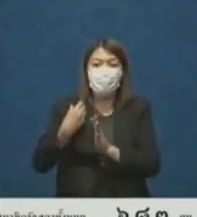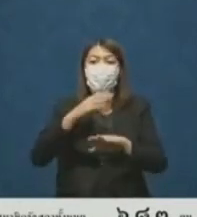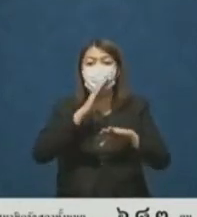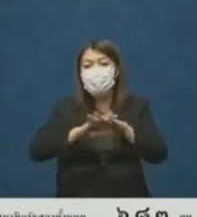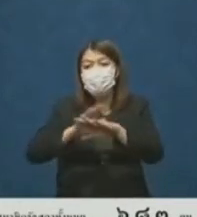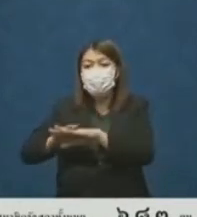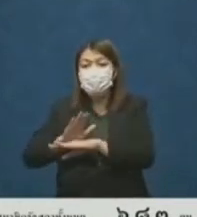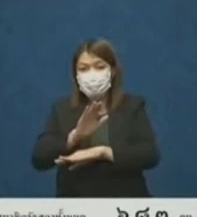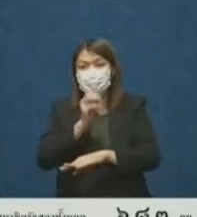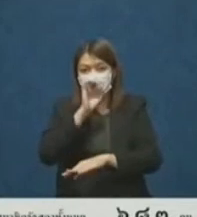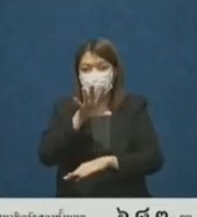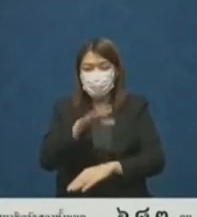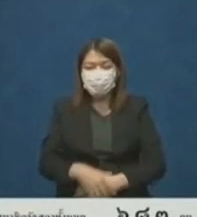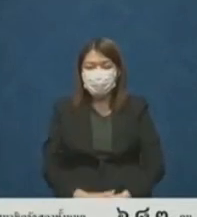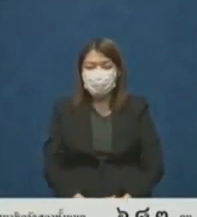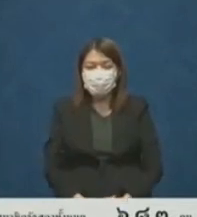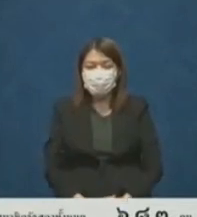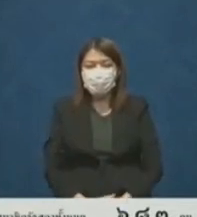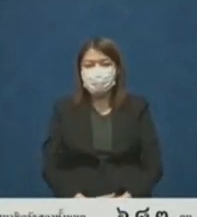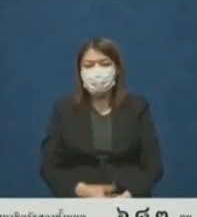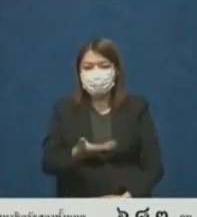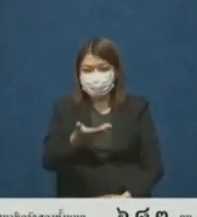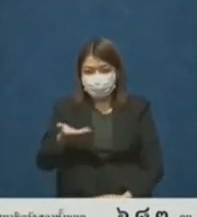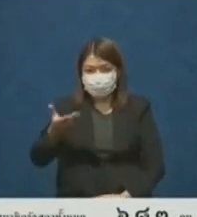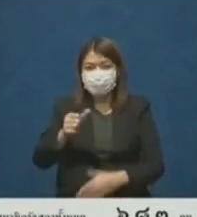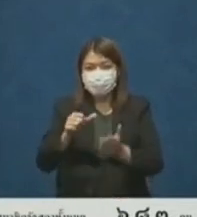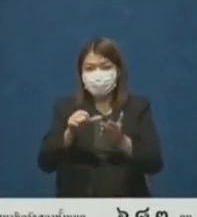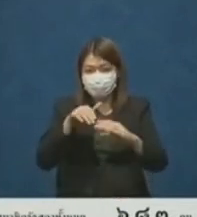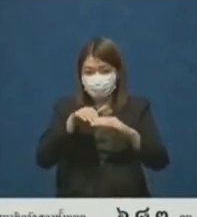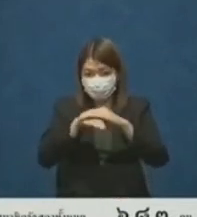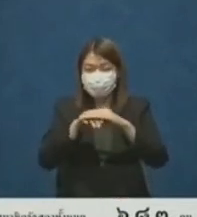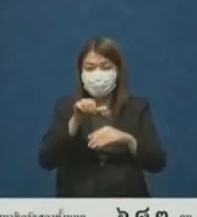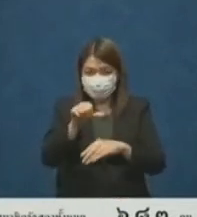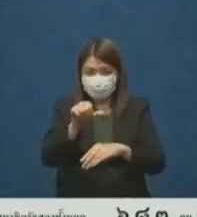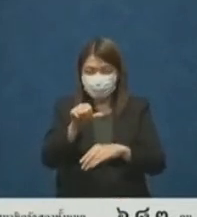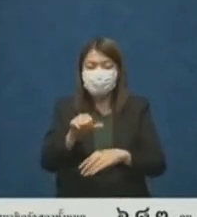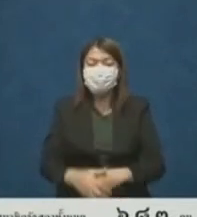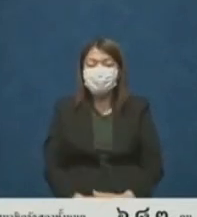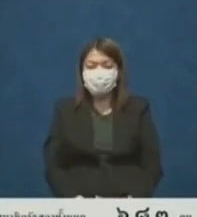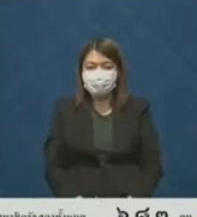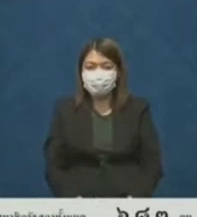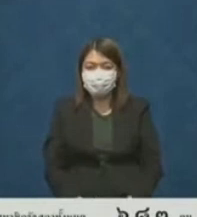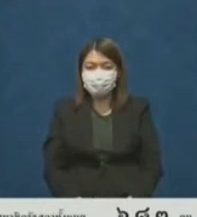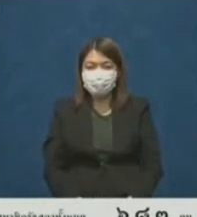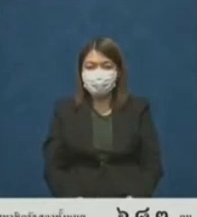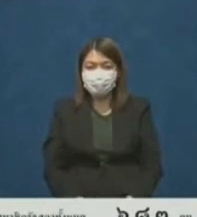ไม่แต่ว่าทางฝ่ายเลขาให้ผมเรียนเตือนไว้ครับกรุณาแสดงตนนะครับ